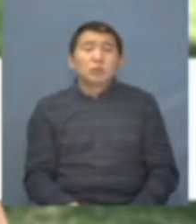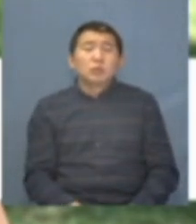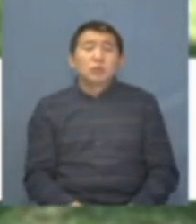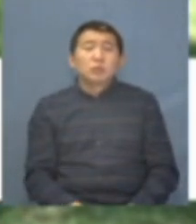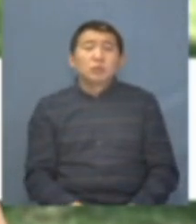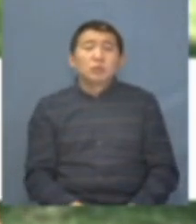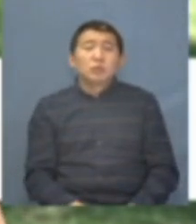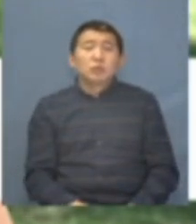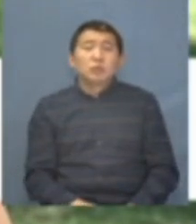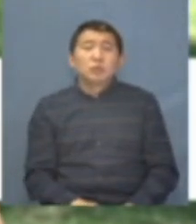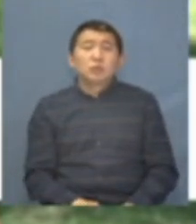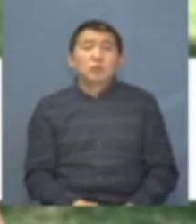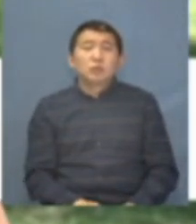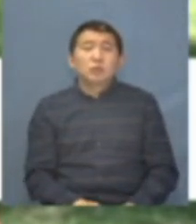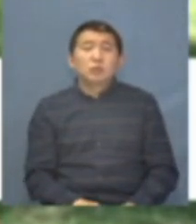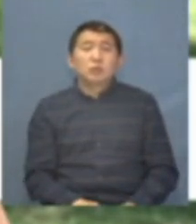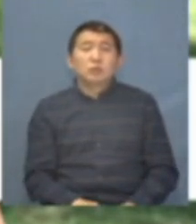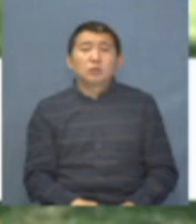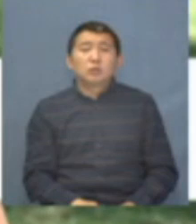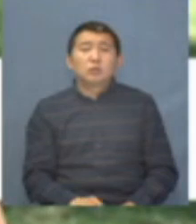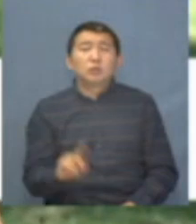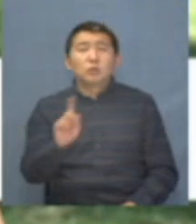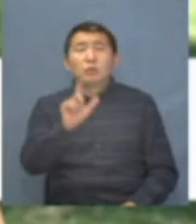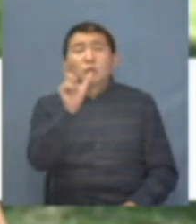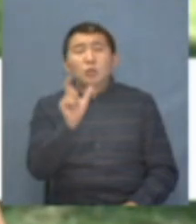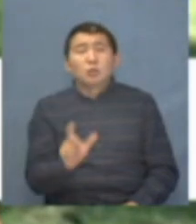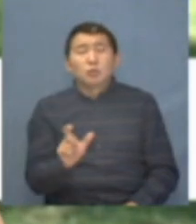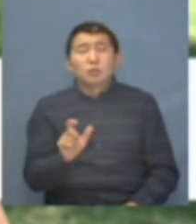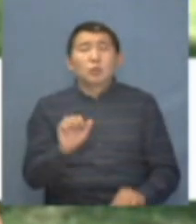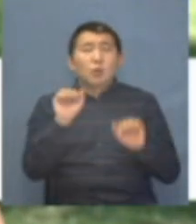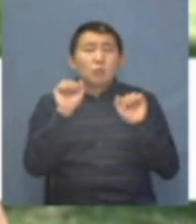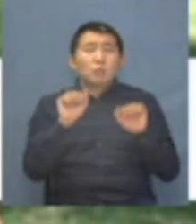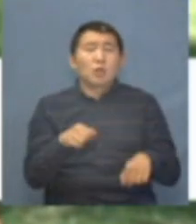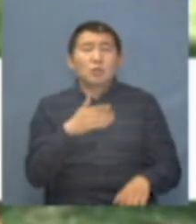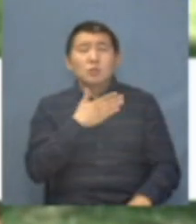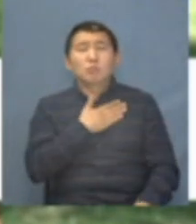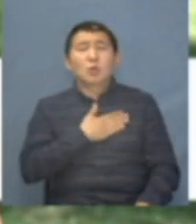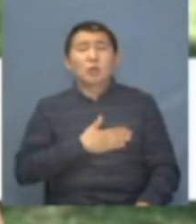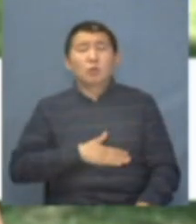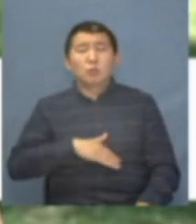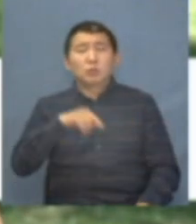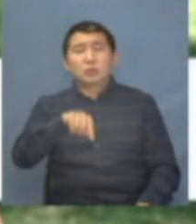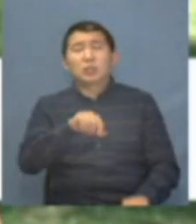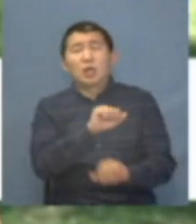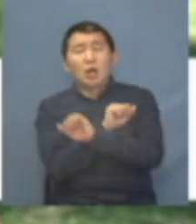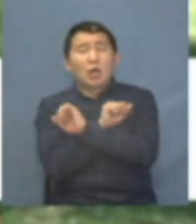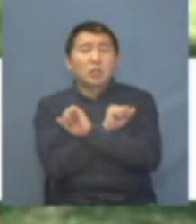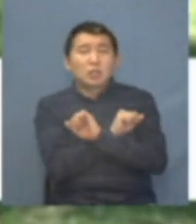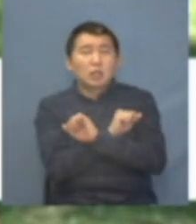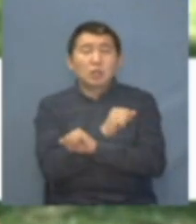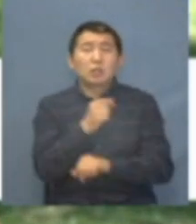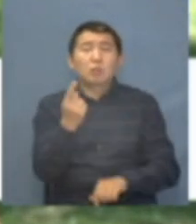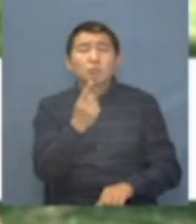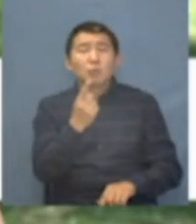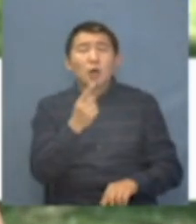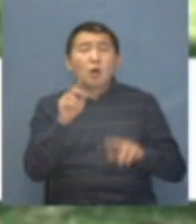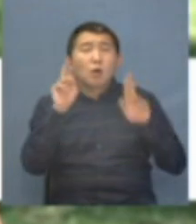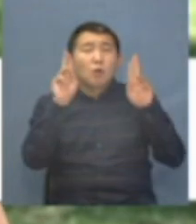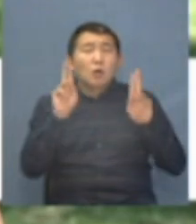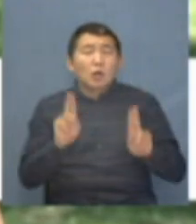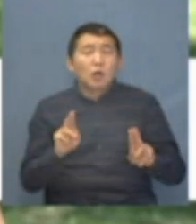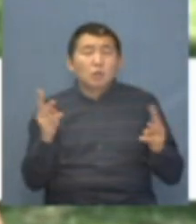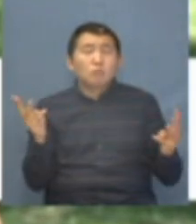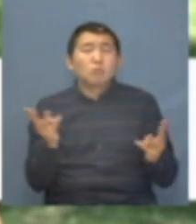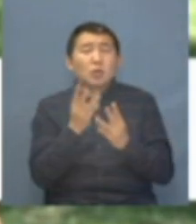обработку от насекомых, для того, чтобы люди могли комфортно здесь отдыхать. Конечно же, в первую очередь у нас и правила пожарной безопасности, потому